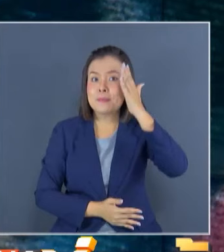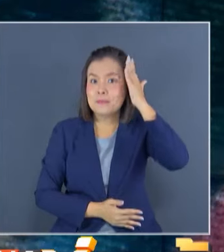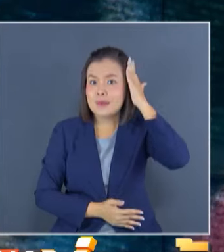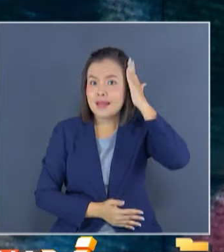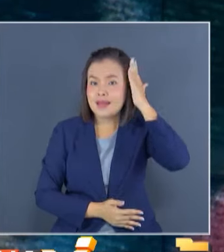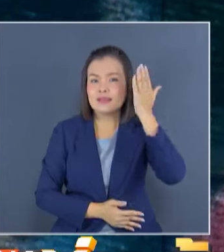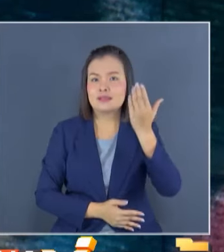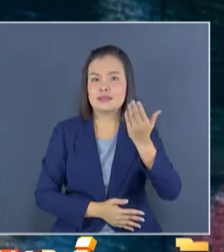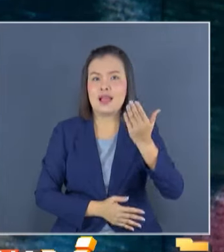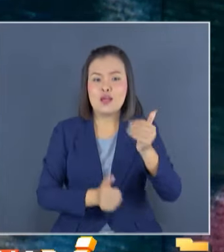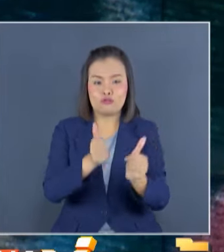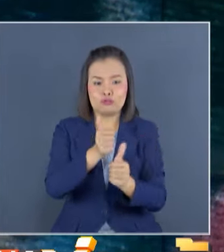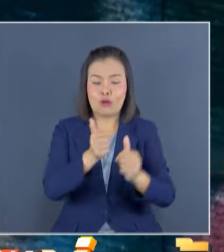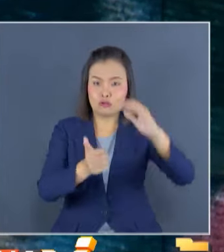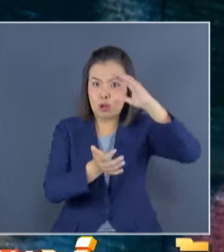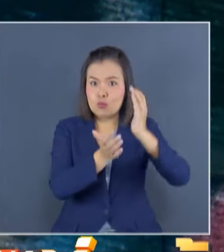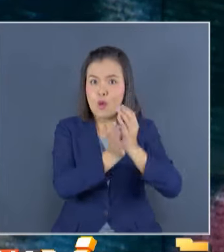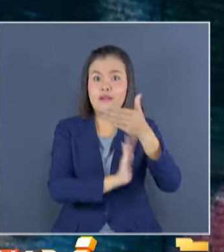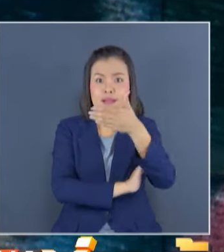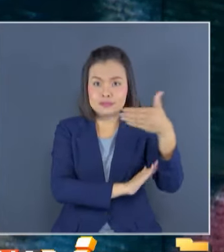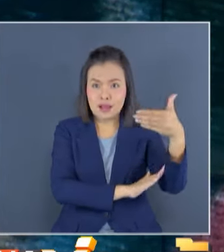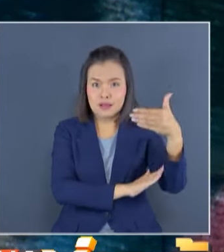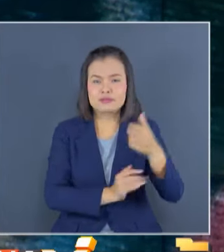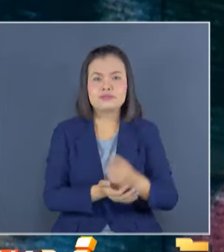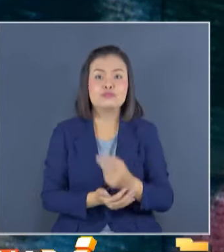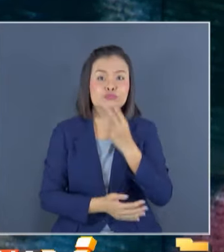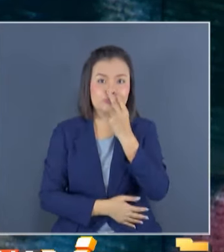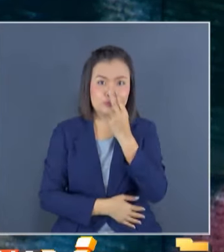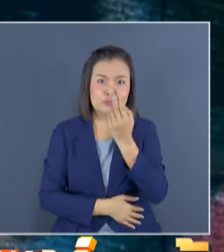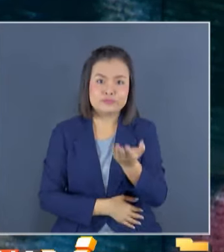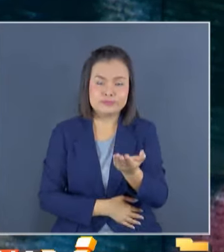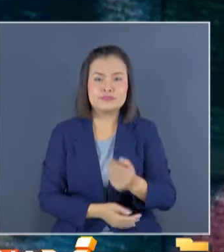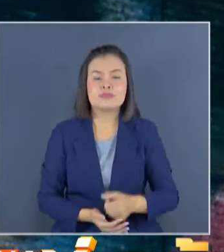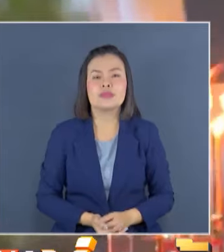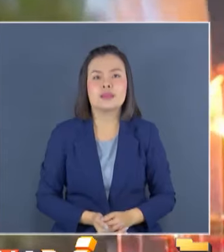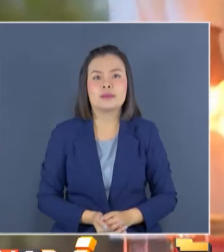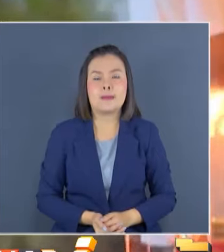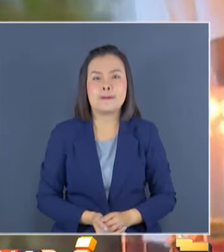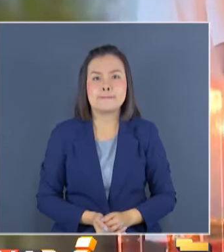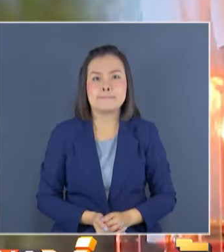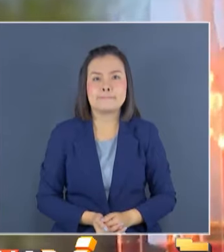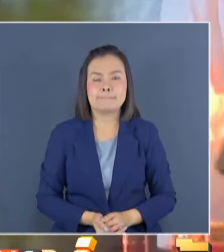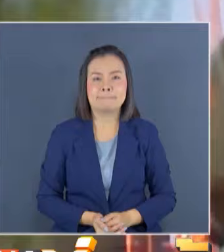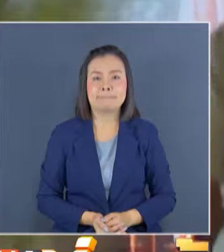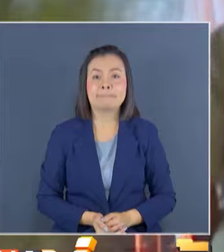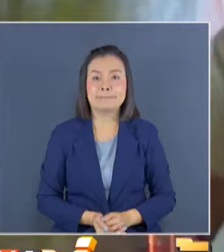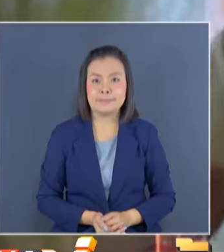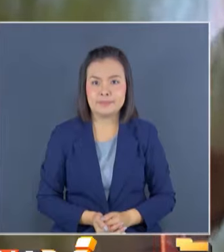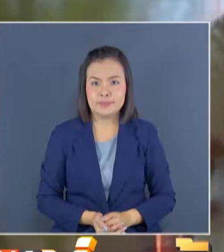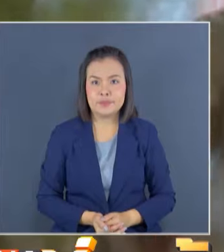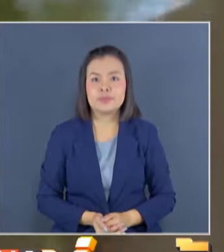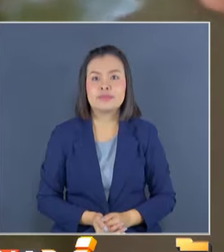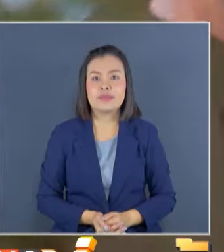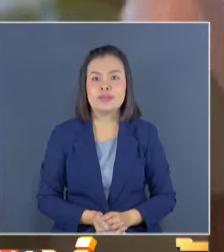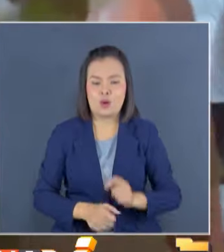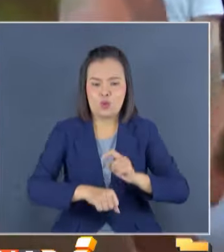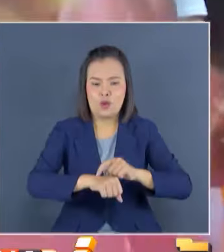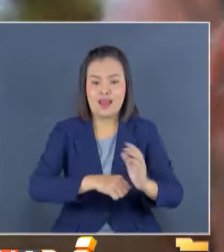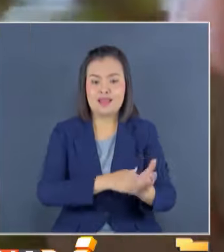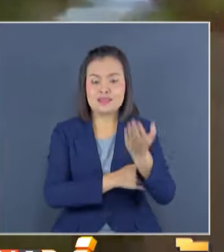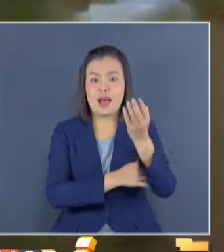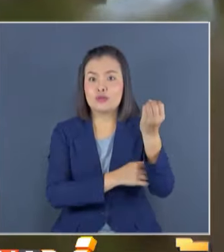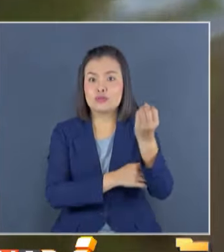าบิ๊กโจ๊กก็ไปฮะคุณผู้ชมครับผมไปดูบรรยากาศกันเลยครับหลังจากที่ช่วงเช้ามืด